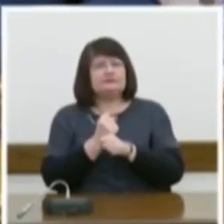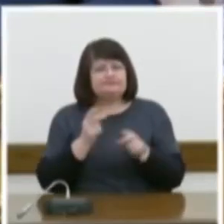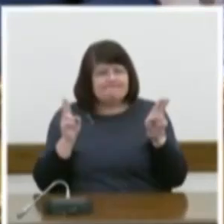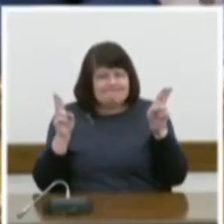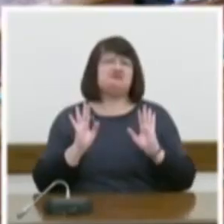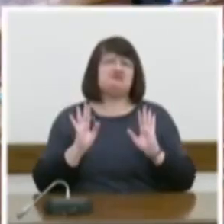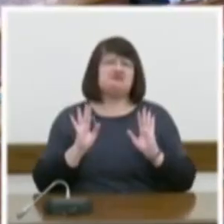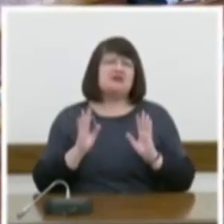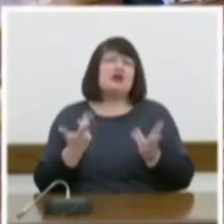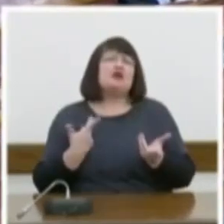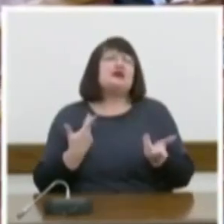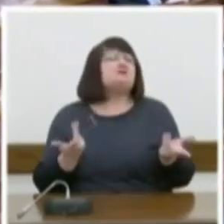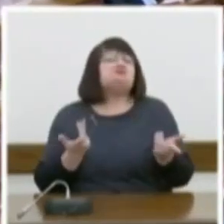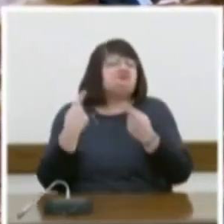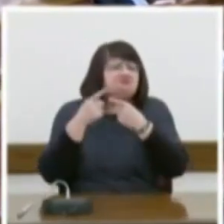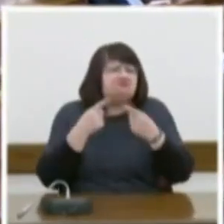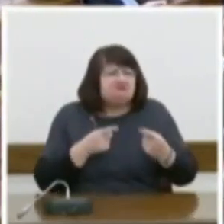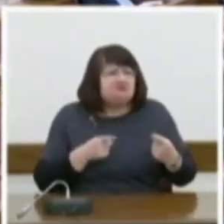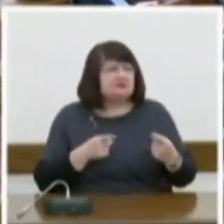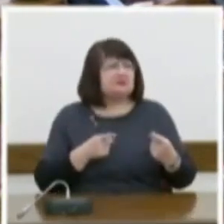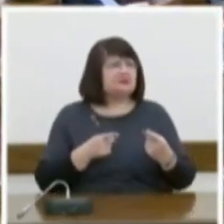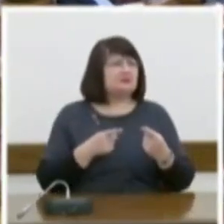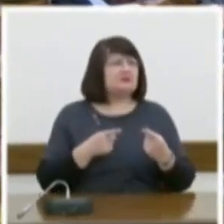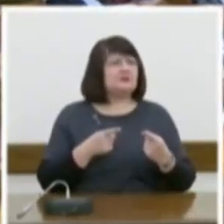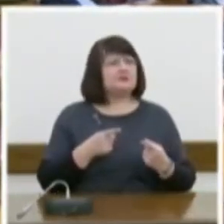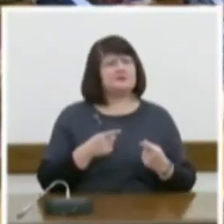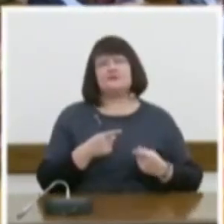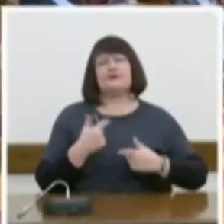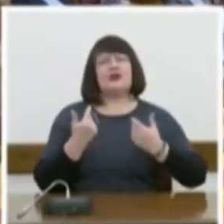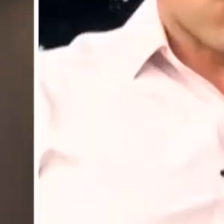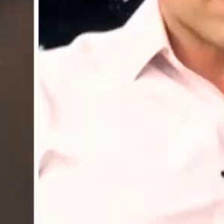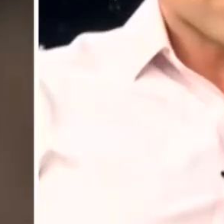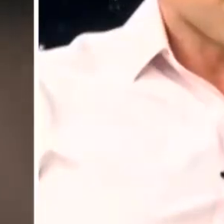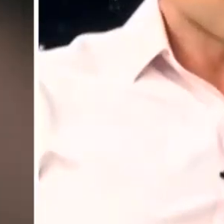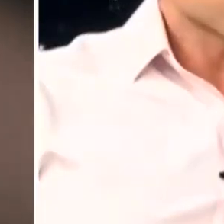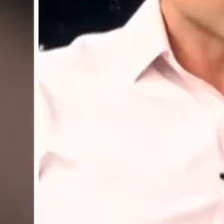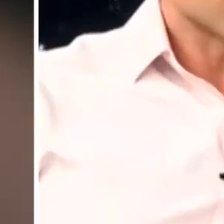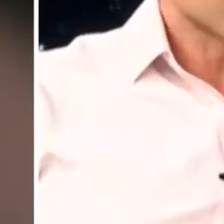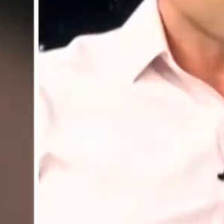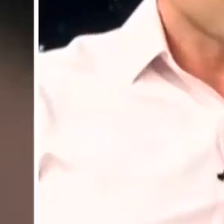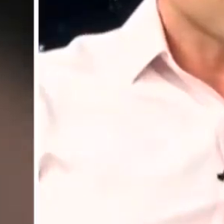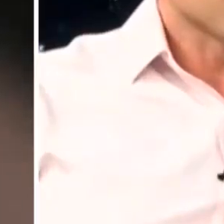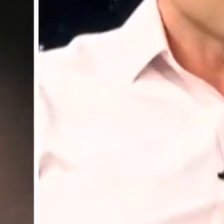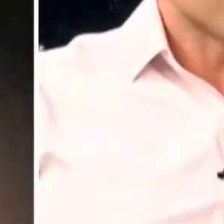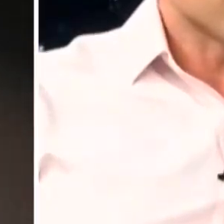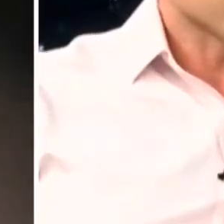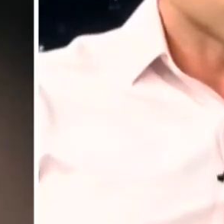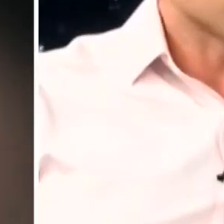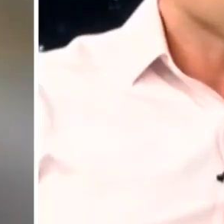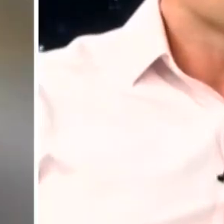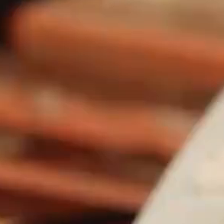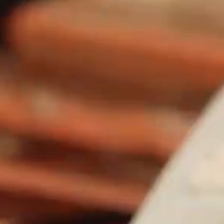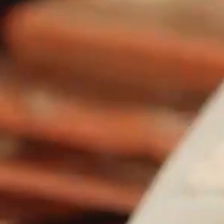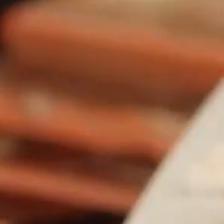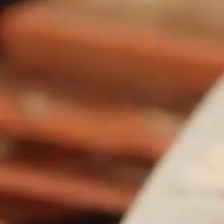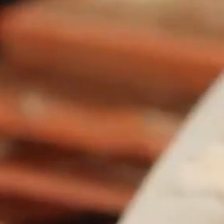απαντήσει αν θα θέσει θέμα κομματικής πειθαρχίας στην κοινοβουλευτική ομάδα του ΣΥΡΙΖΑ για το επίμαχο νομοσχέδιο. Ισότητα σημαίνει ισότητα, δεν σημαίνει μισή